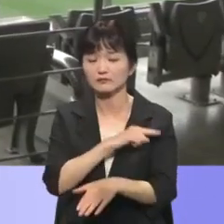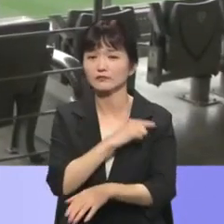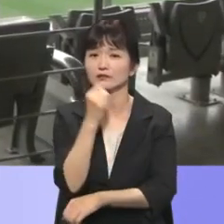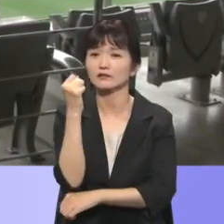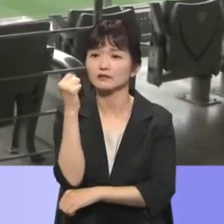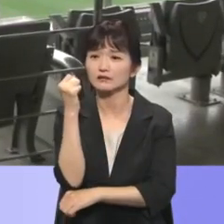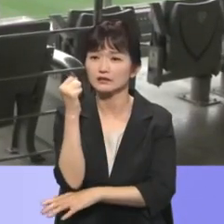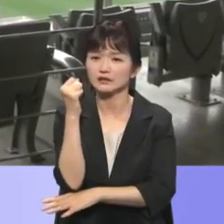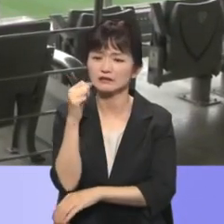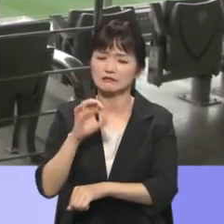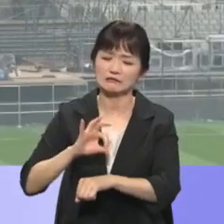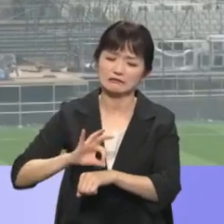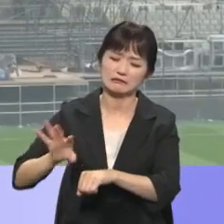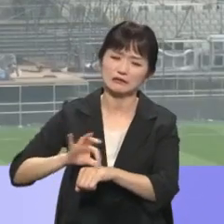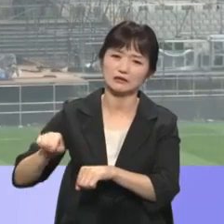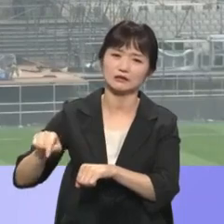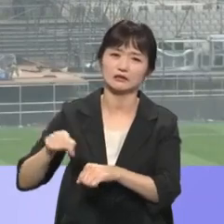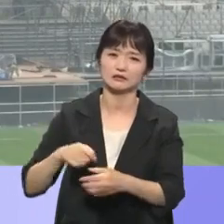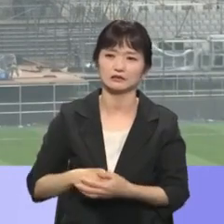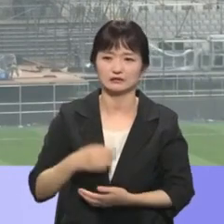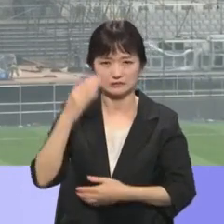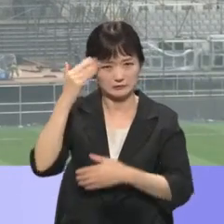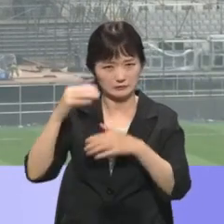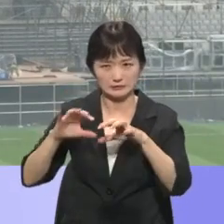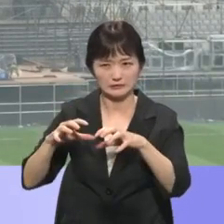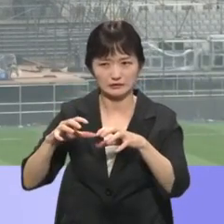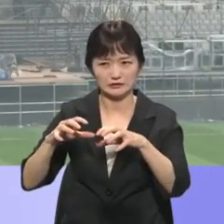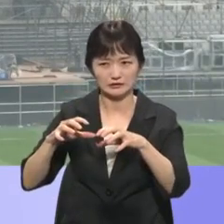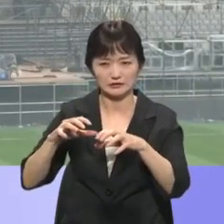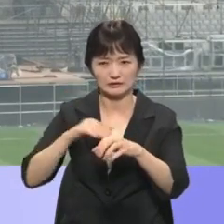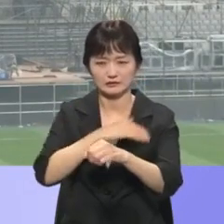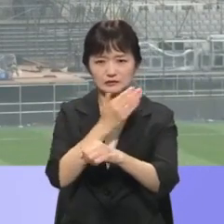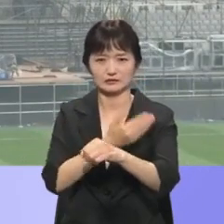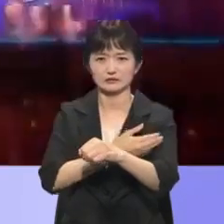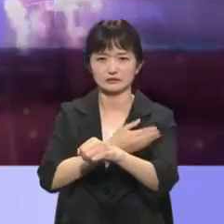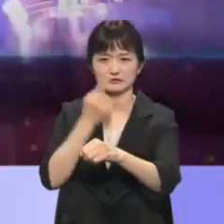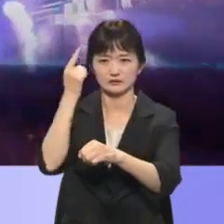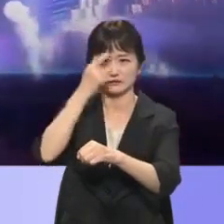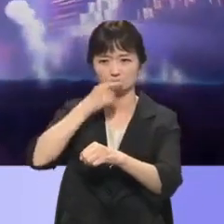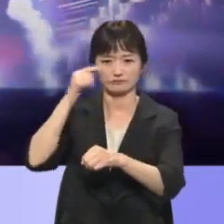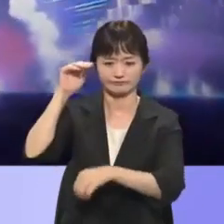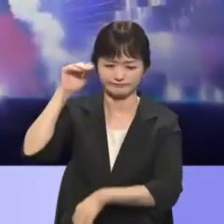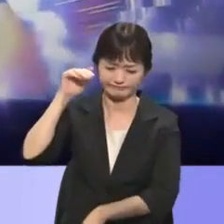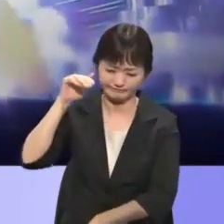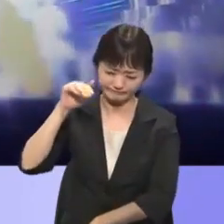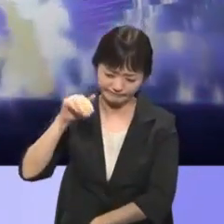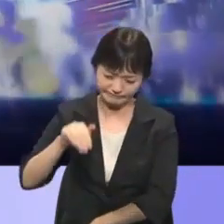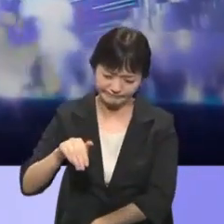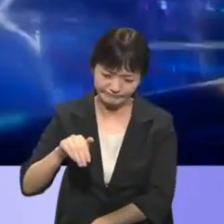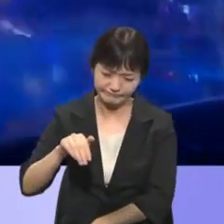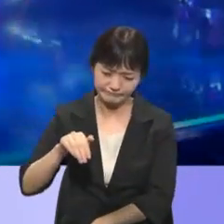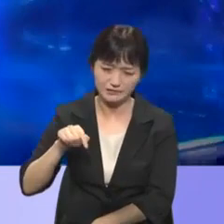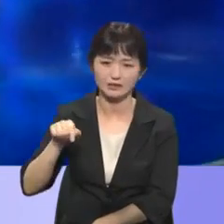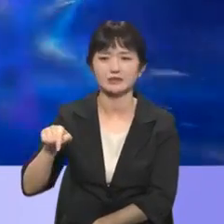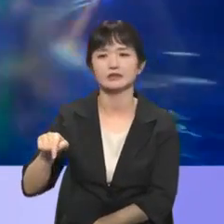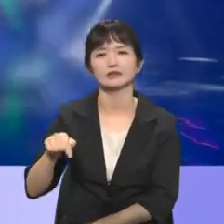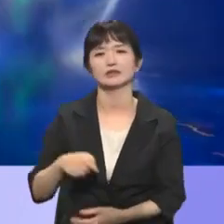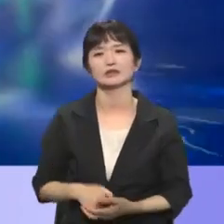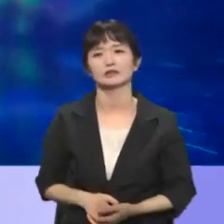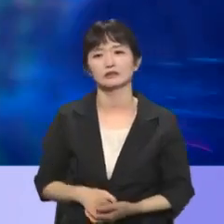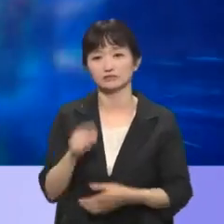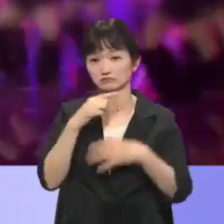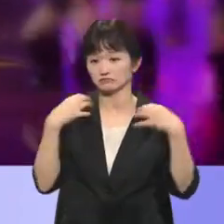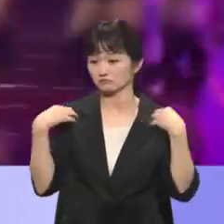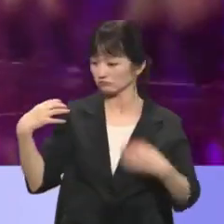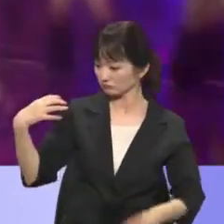기본적인 것에 소홀했기 때문에 우리나라의이 국격이 하루아침에 이렇게 추락해 버렸다 이렇게 생각하는데 여기에 대해서 정부가 아무